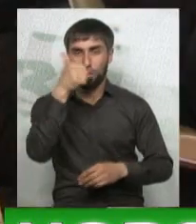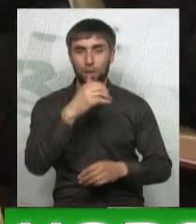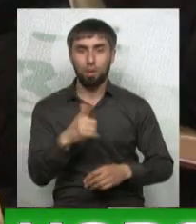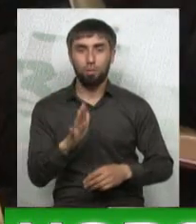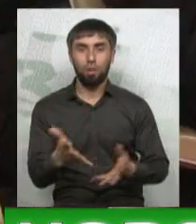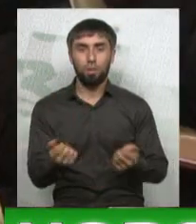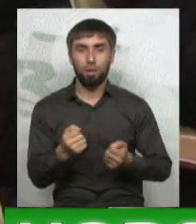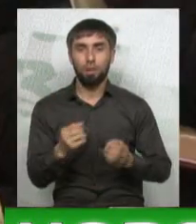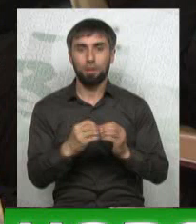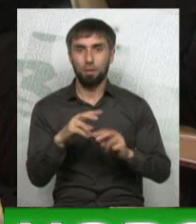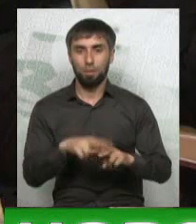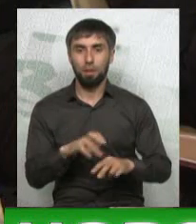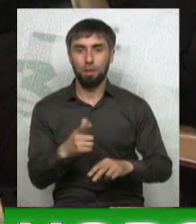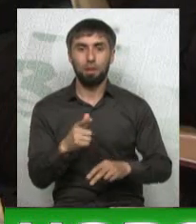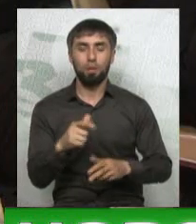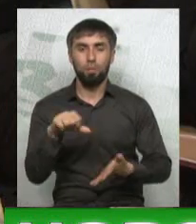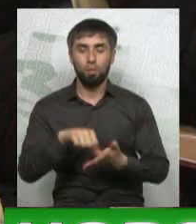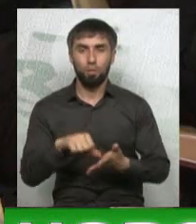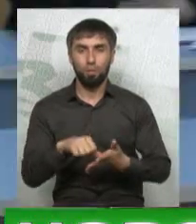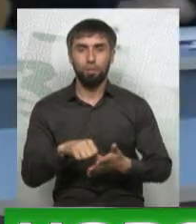10 пунктах. На ЕГЭ заявлены